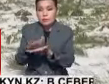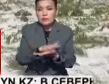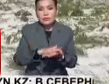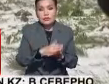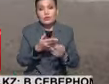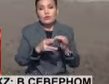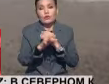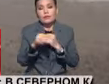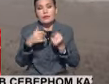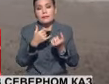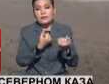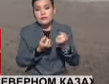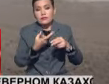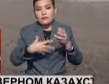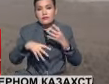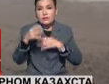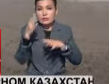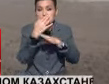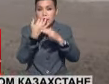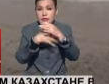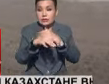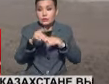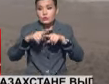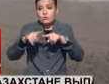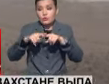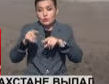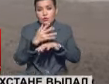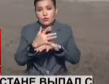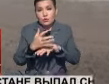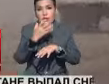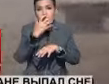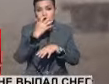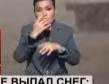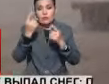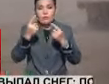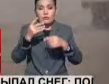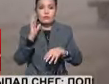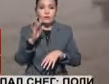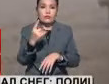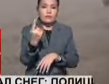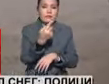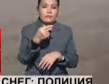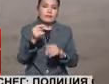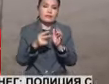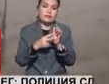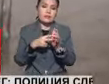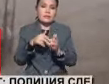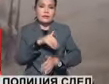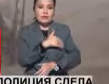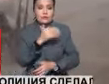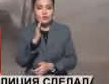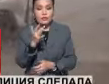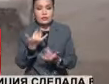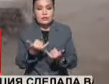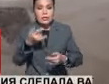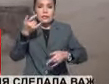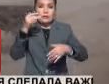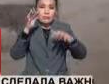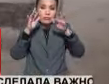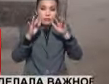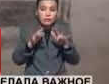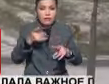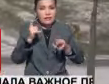коммунальная техника. Однако синоптики утешают, в ближайшие дни температура повысится до 1, а то и 7 градусов. Поэтому о настоящей зиме пока